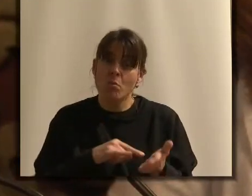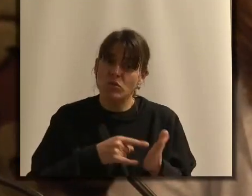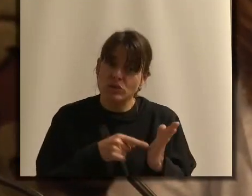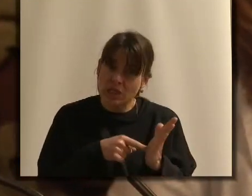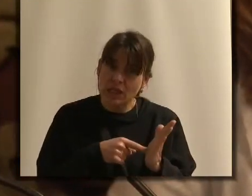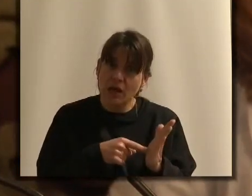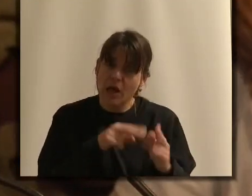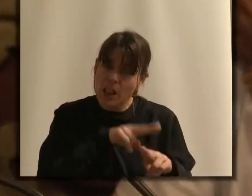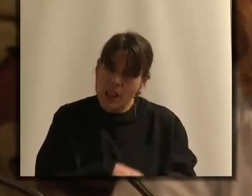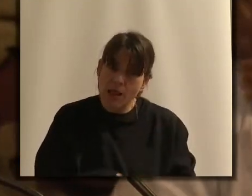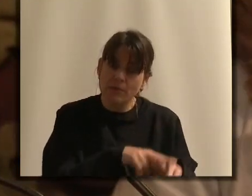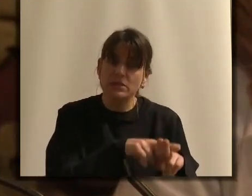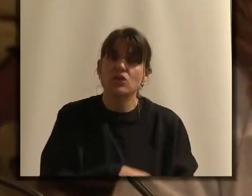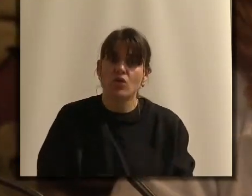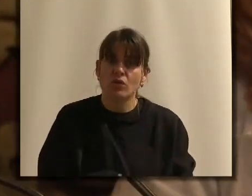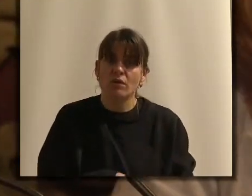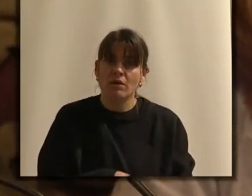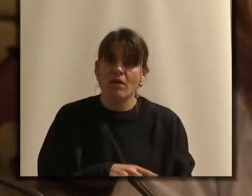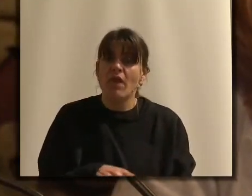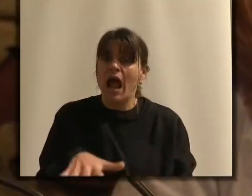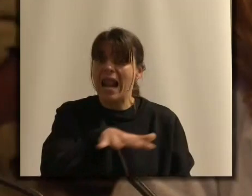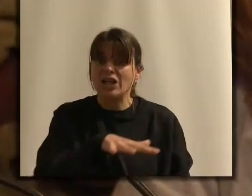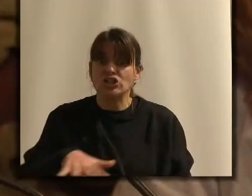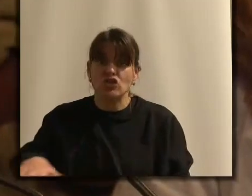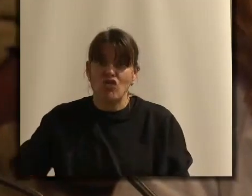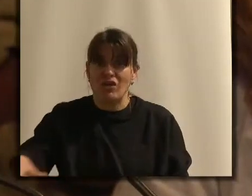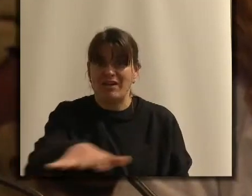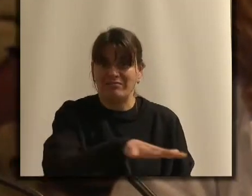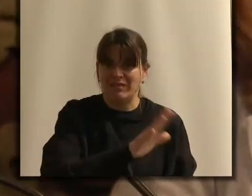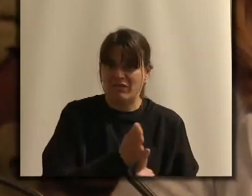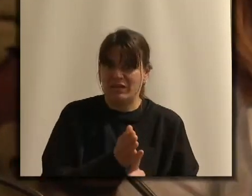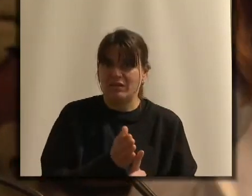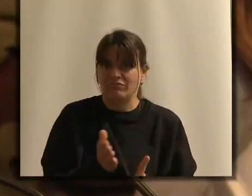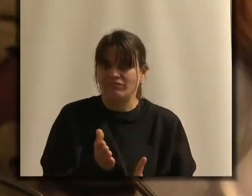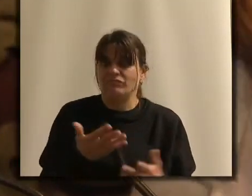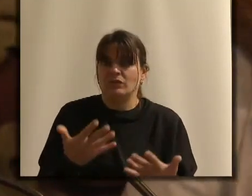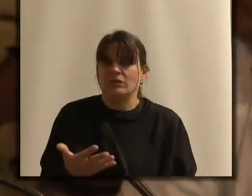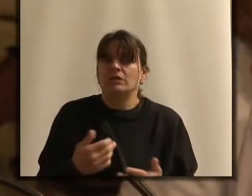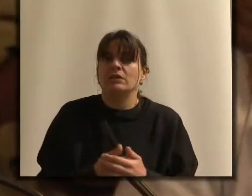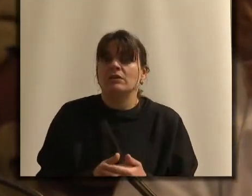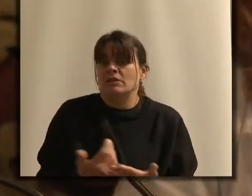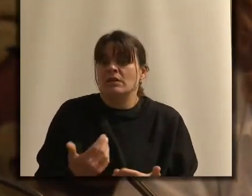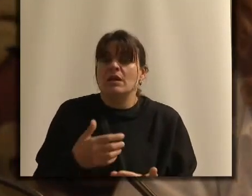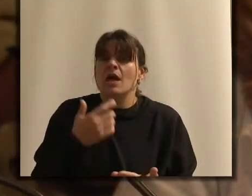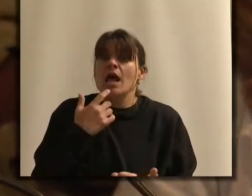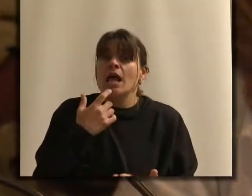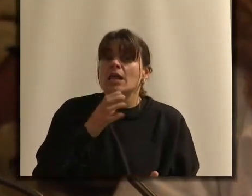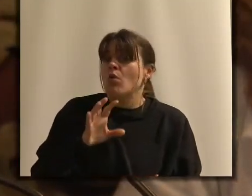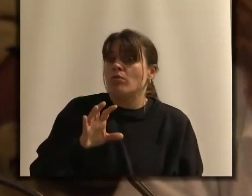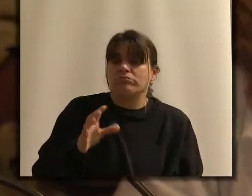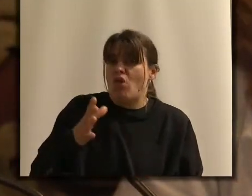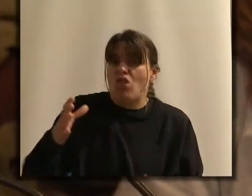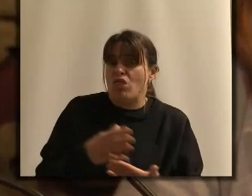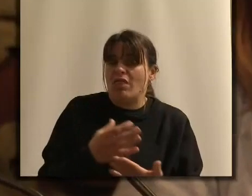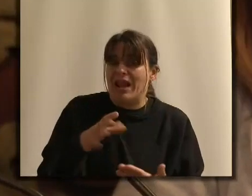doncs, del traçat original. Per tant, aquí està la situació, vull dir que s'ha de, la comarca, no l'Ajuntament de Vic, la comarca s'ha de